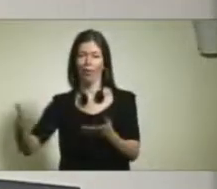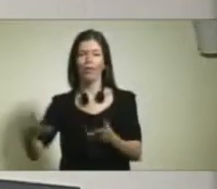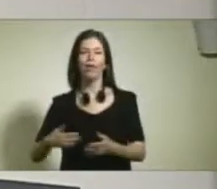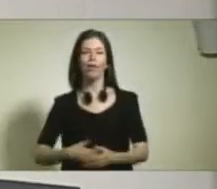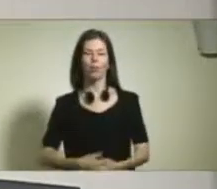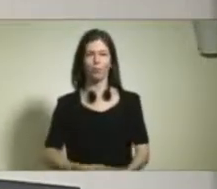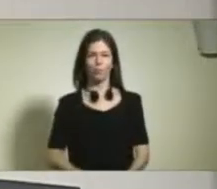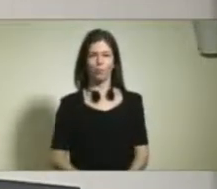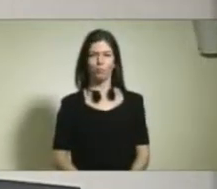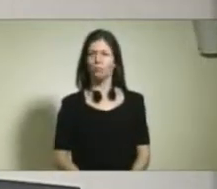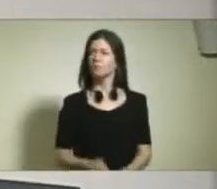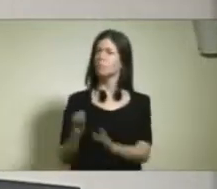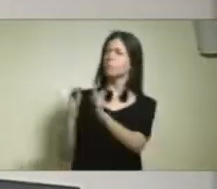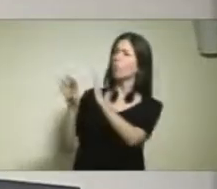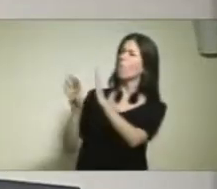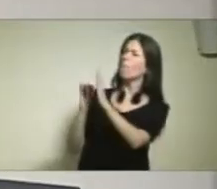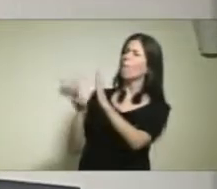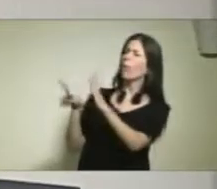Donc, je tourne...